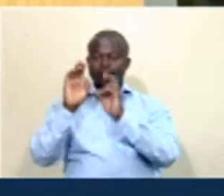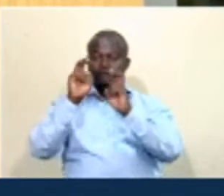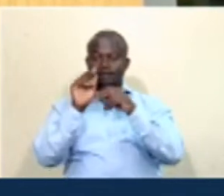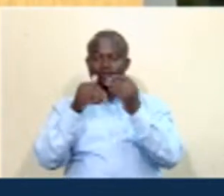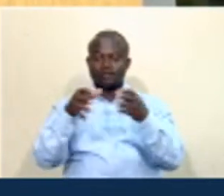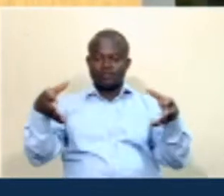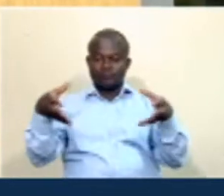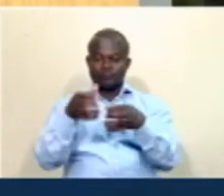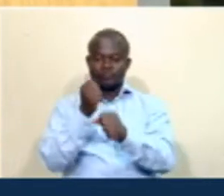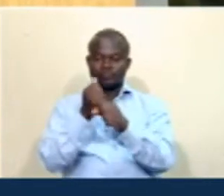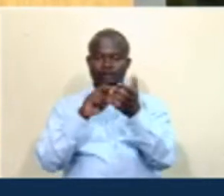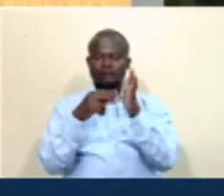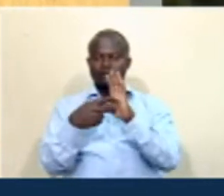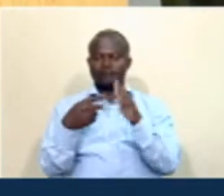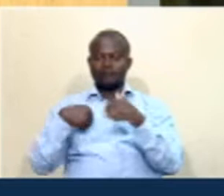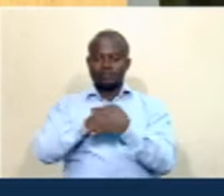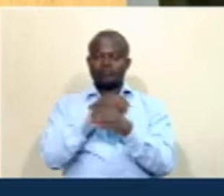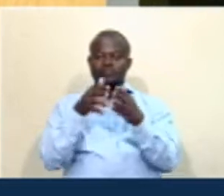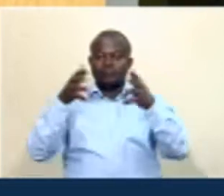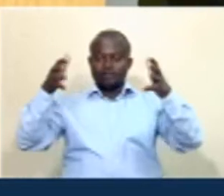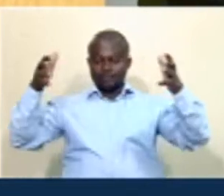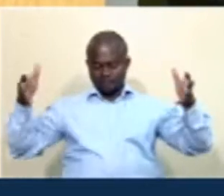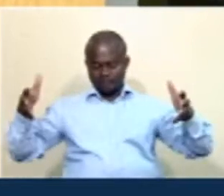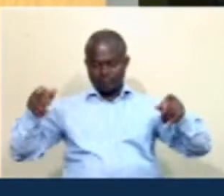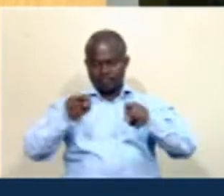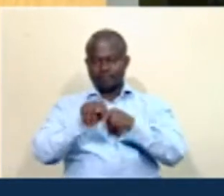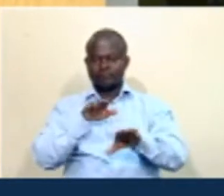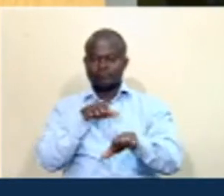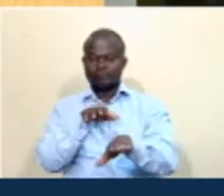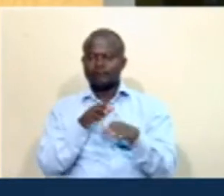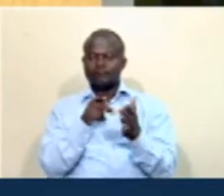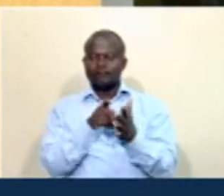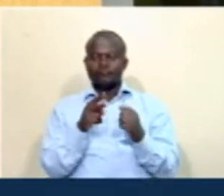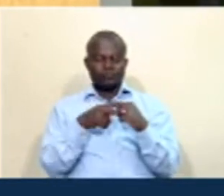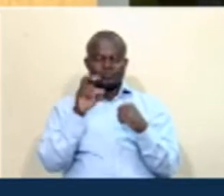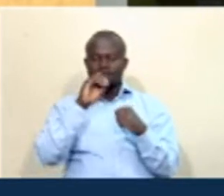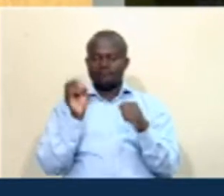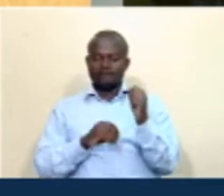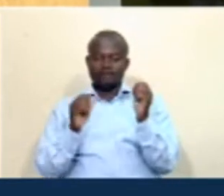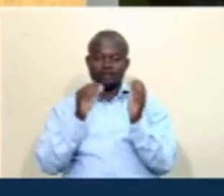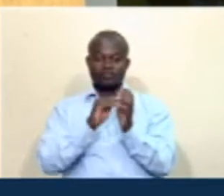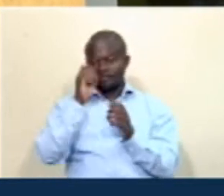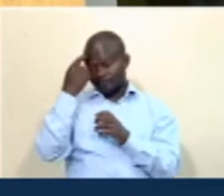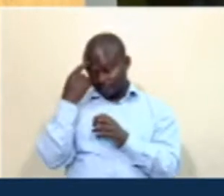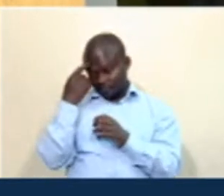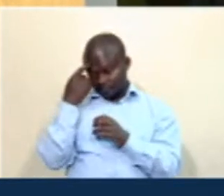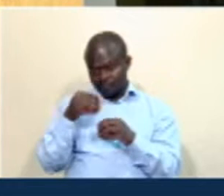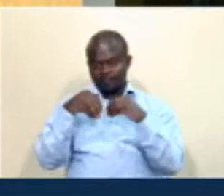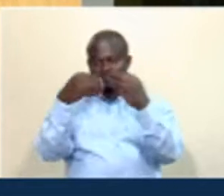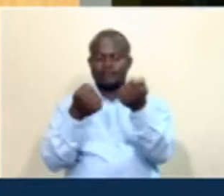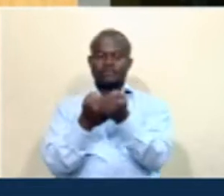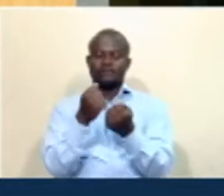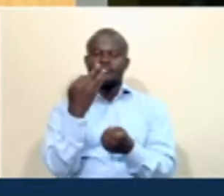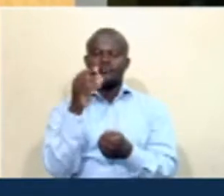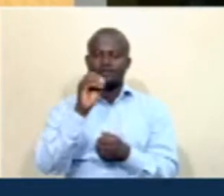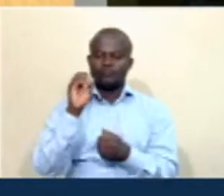bishyize hamwe bakora umushinga bakaba bagura nk'imashini bakishyura 70%, kandi leta ikabatangira ikabaha inkunga ya